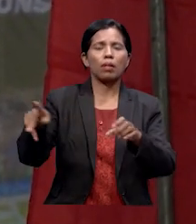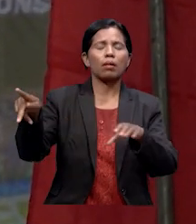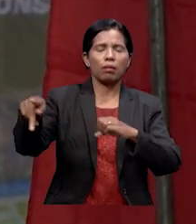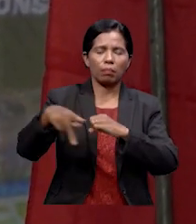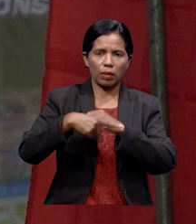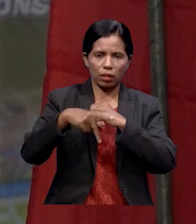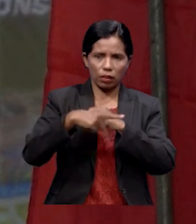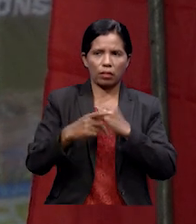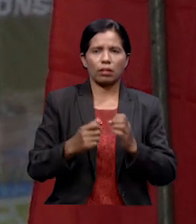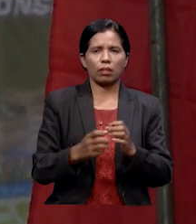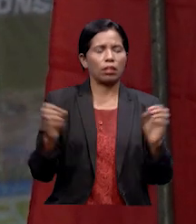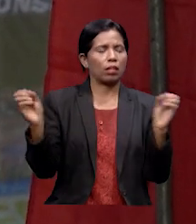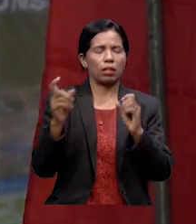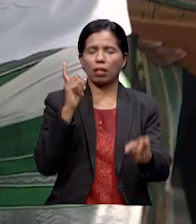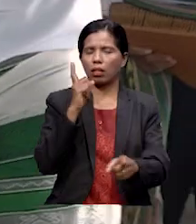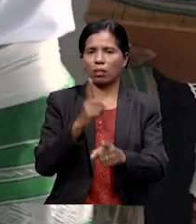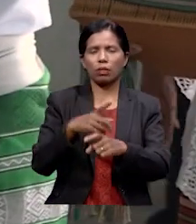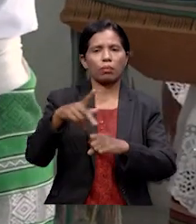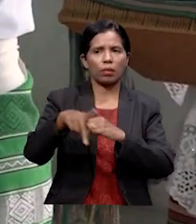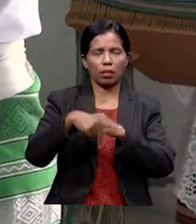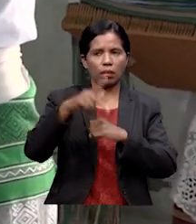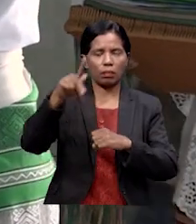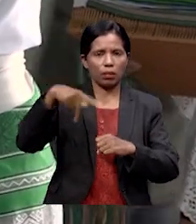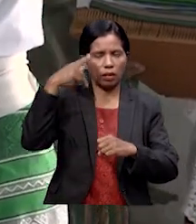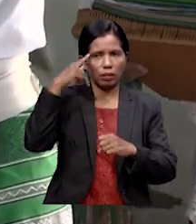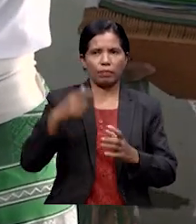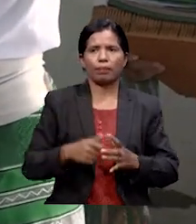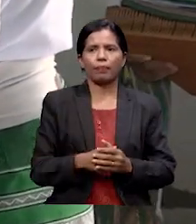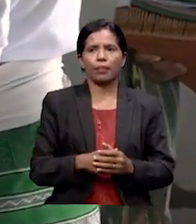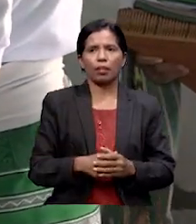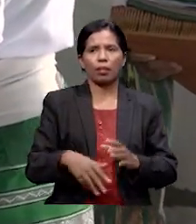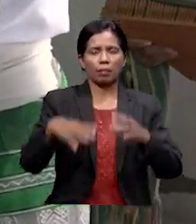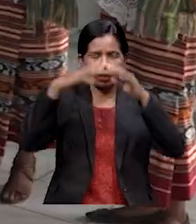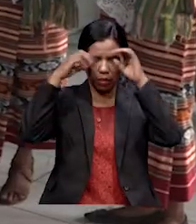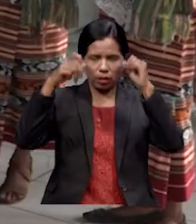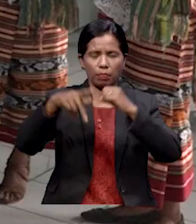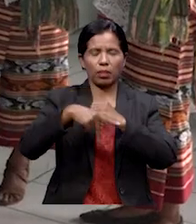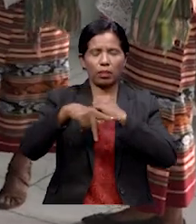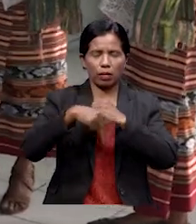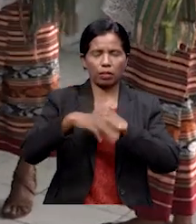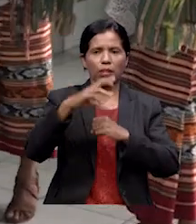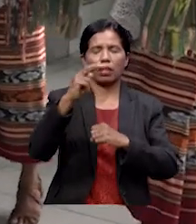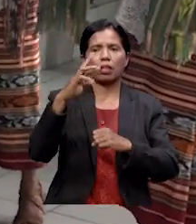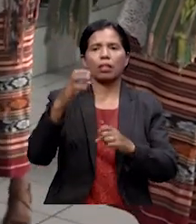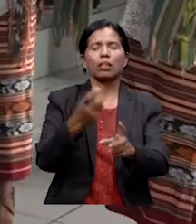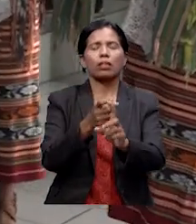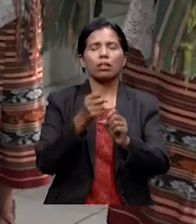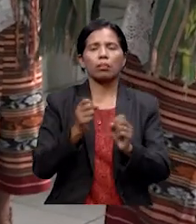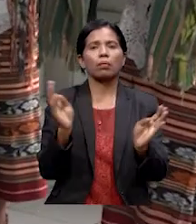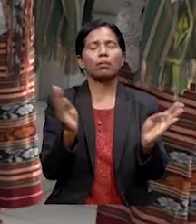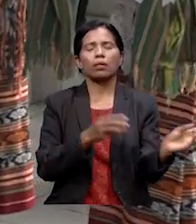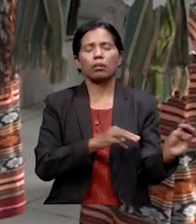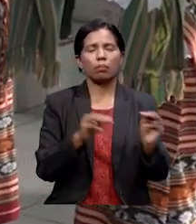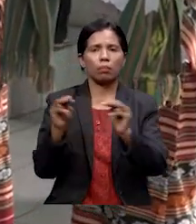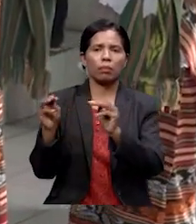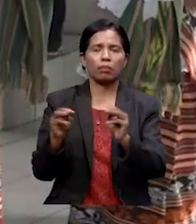ne laos partidu politiku. Bibang ne presidenti partidu CNRT, Simu afiliasa ngusi partidu balung, ne be